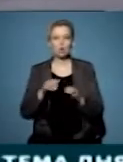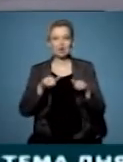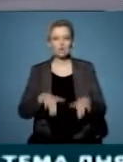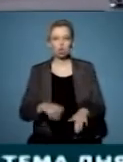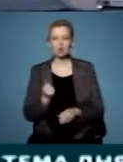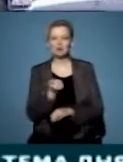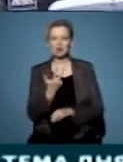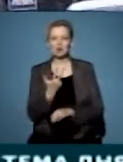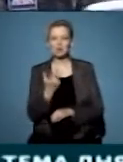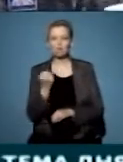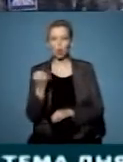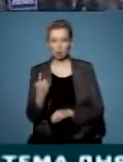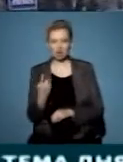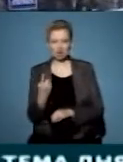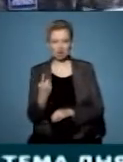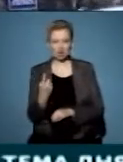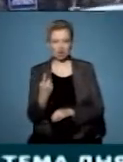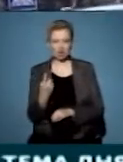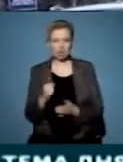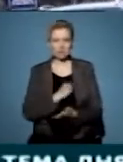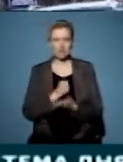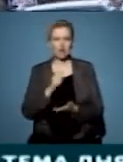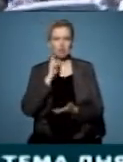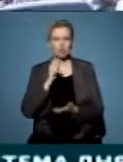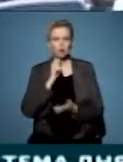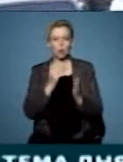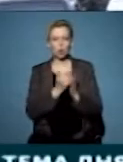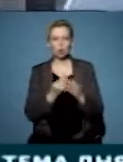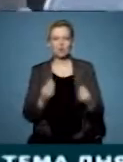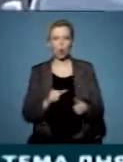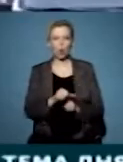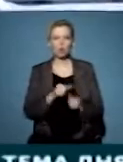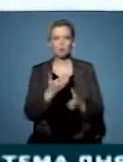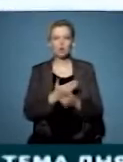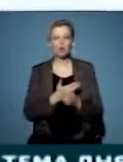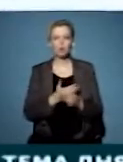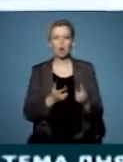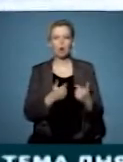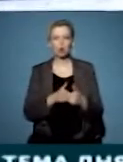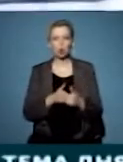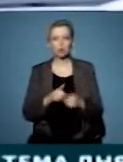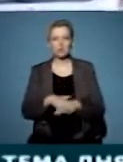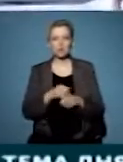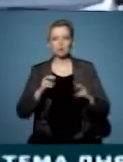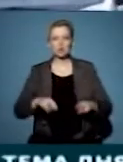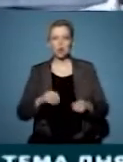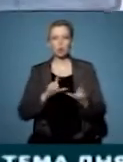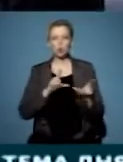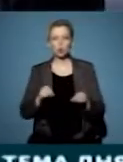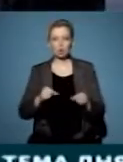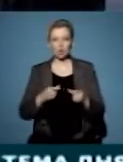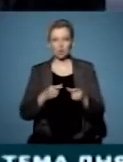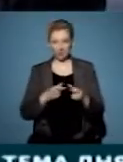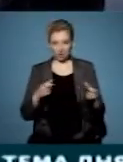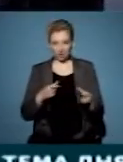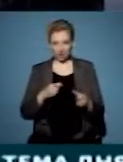на 13.11, затвердження тимчасового порядку надання окремим пільговим категоріям населення спеціальних проїзних квитків на міських